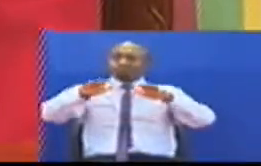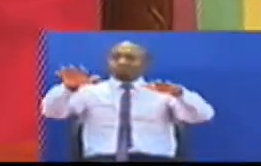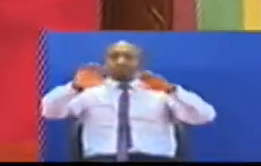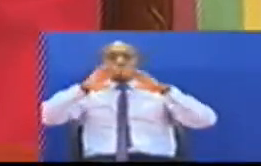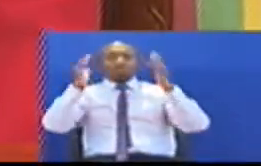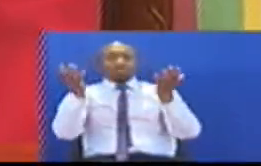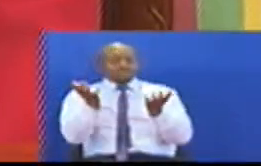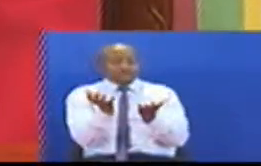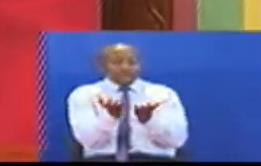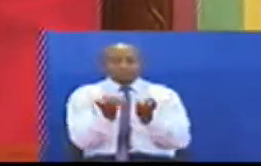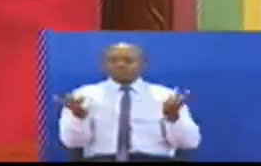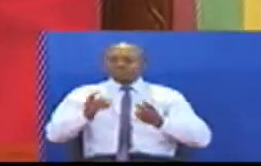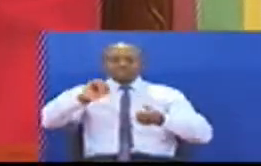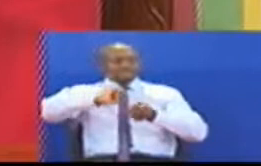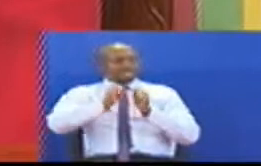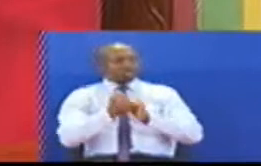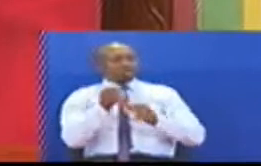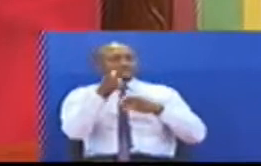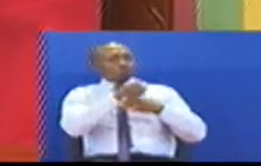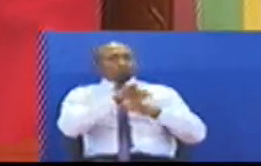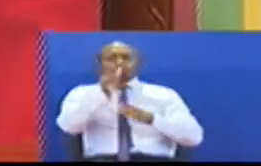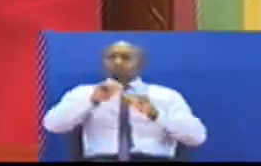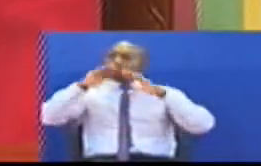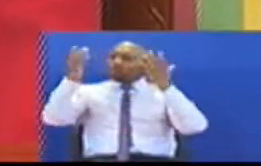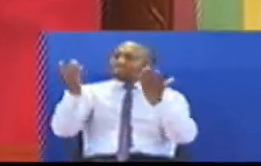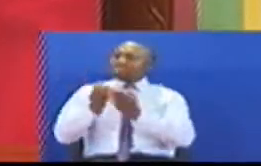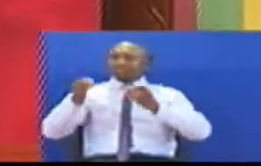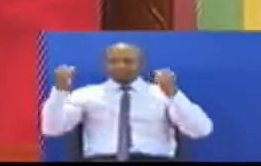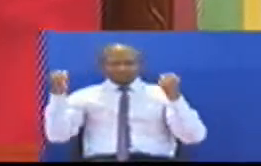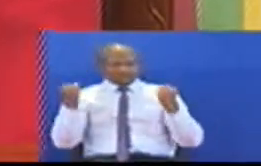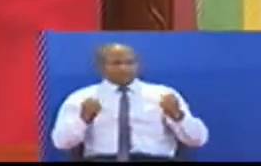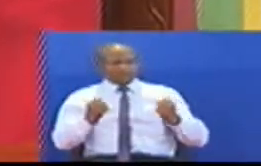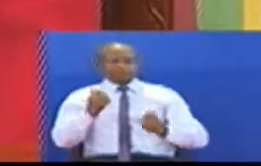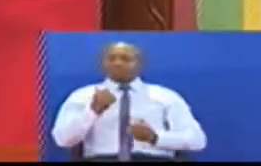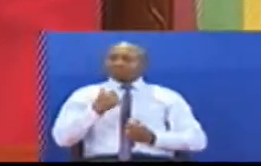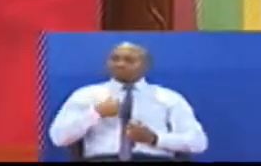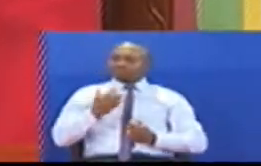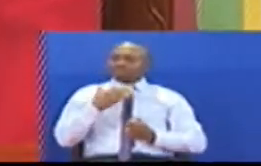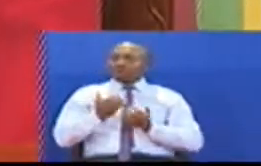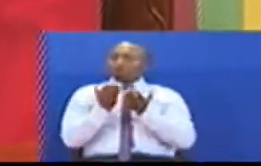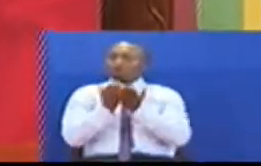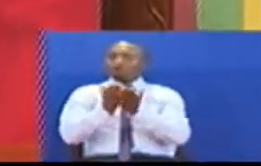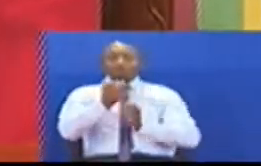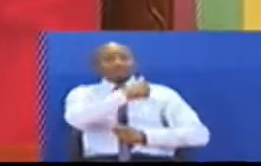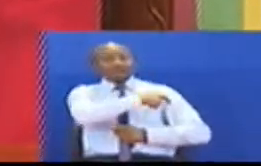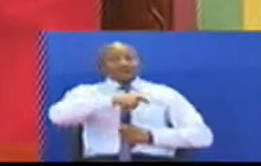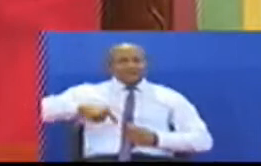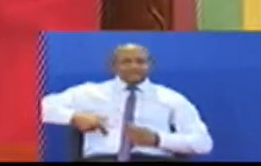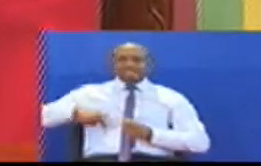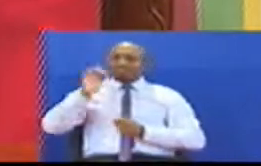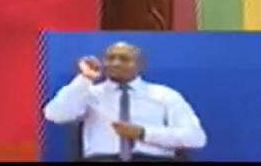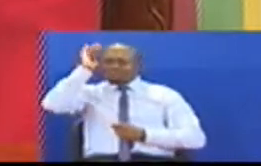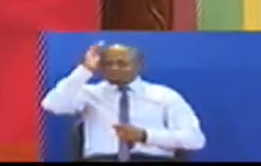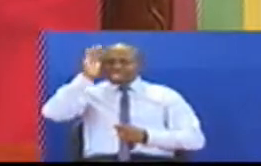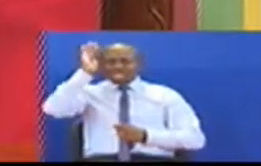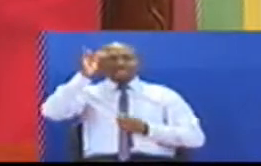tatizo linalotuhusu Tanzania na wanaotuzunguka na dunia kwa ujumla. Ninataka kumuomba Rais afikirie